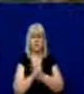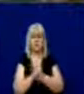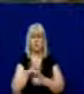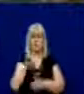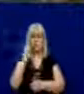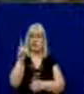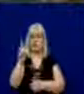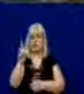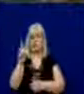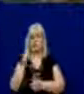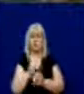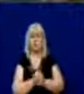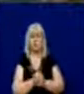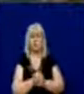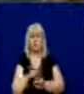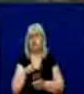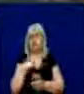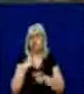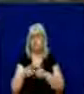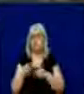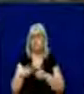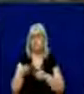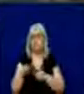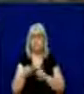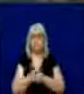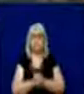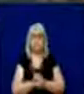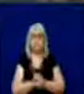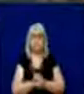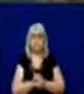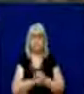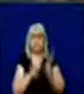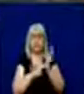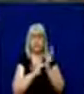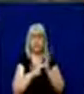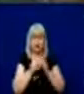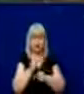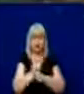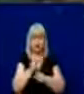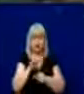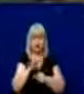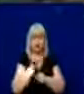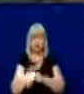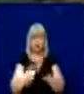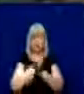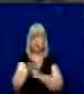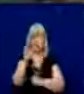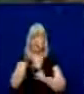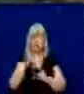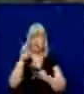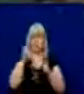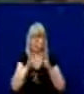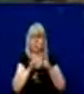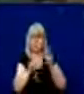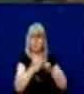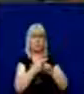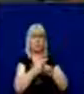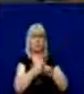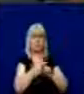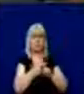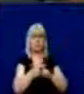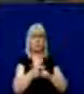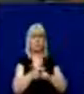Veselinovichin, dhe në këtë rast në natë gjurici e këndështë të EU-Lexit dhe vijet në krohun e